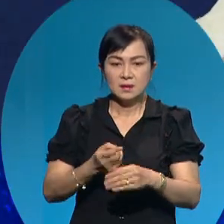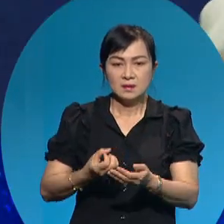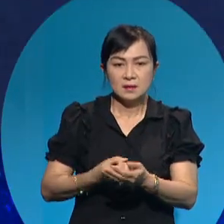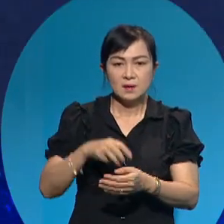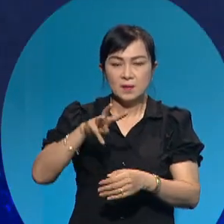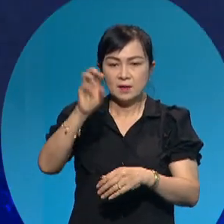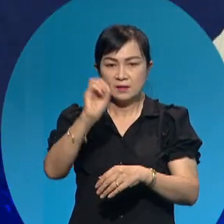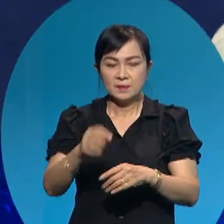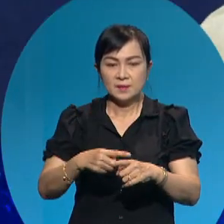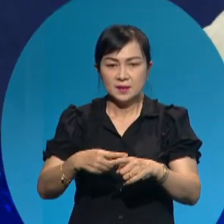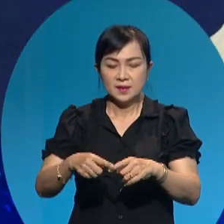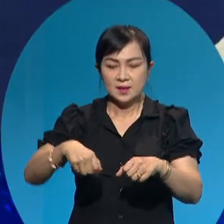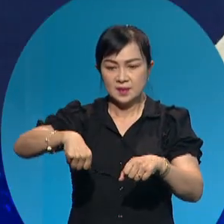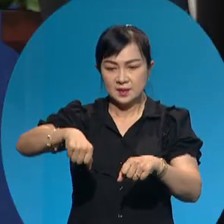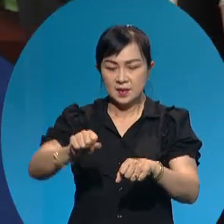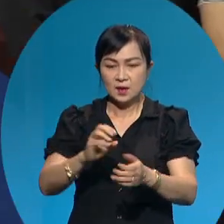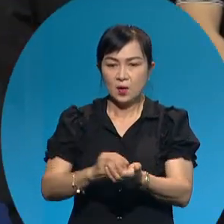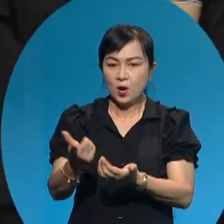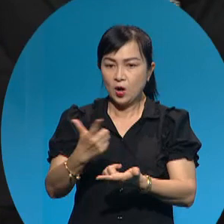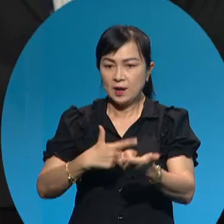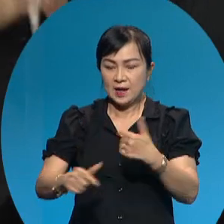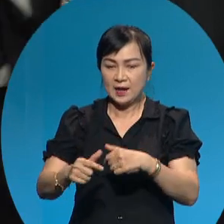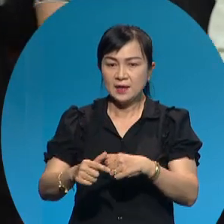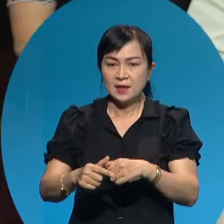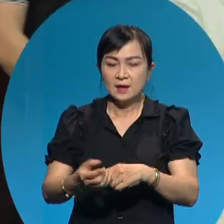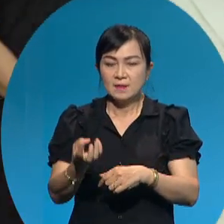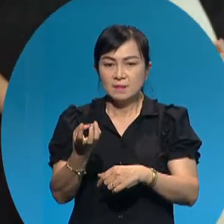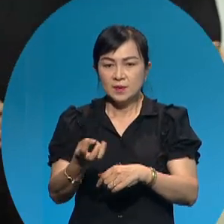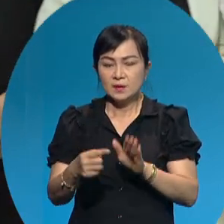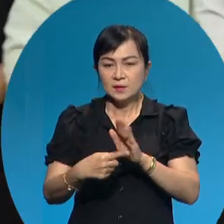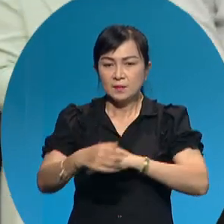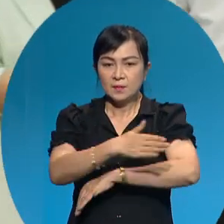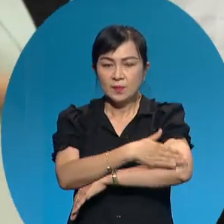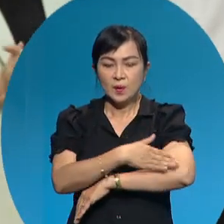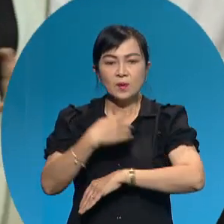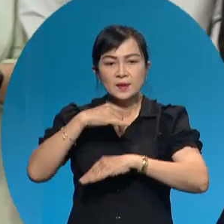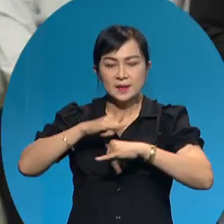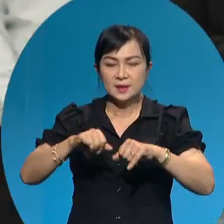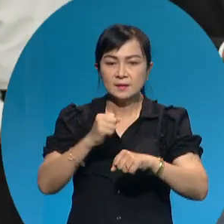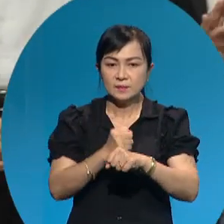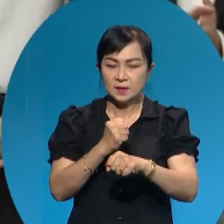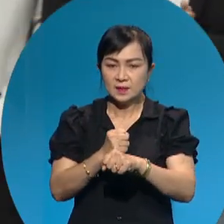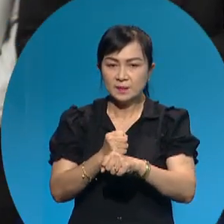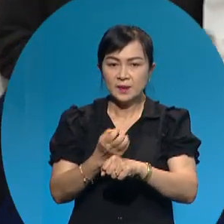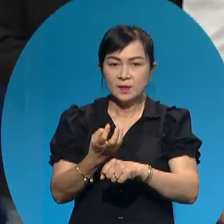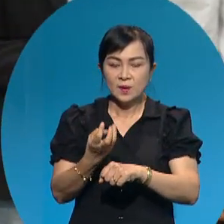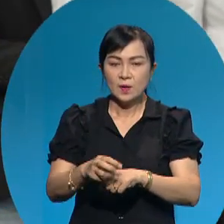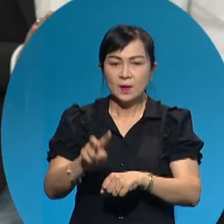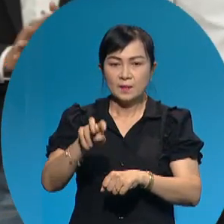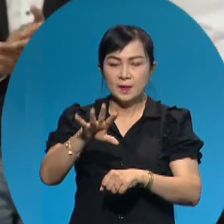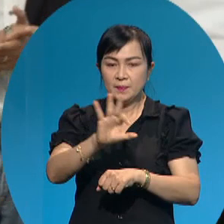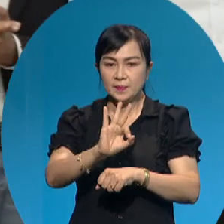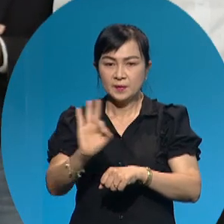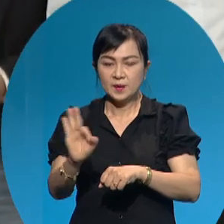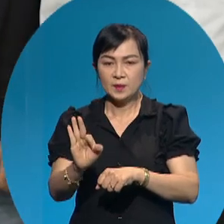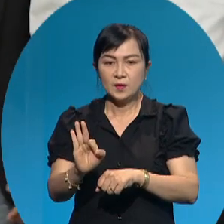thiểu 30% giá trị xe, phần còn lại sẽ được đơn vị vận hành nguồn vốn, Trung tâm hỗ trợ thanh niên khởi nghiệp hỗ trợ vay vốn tối đa 25 triệu